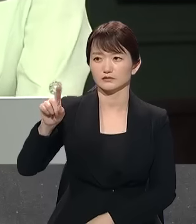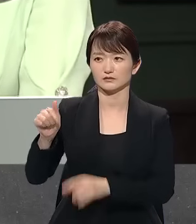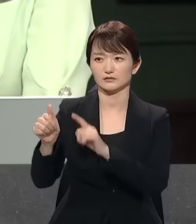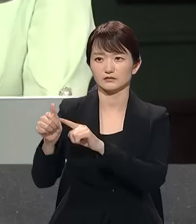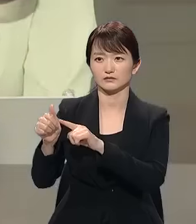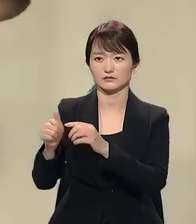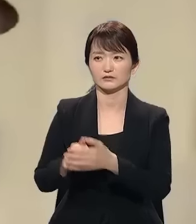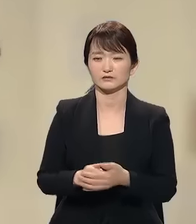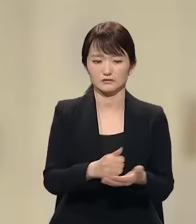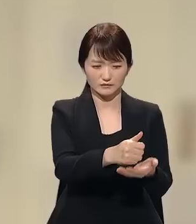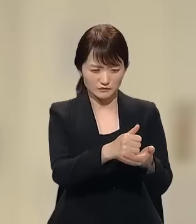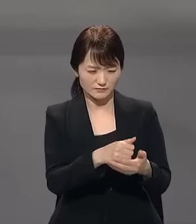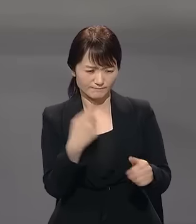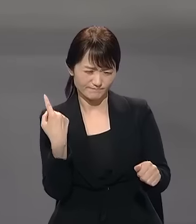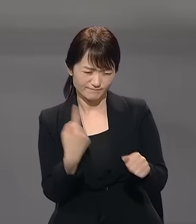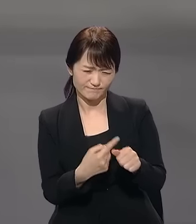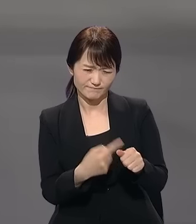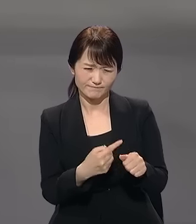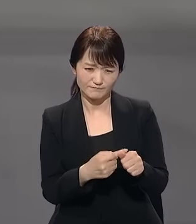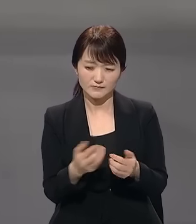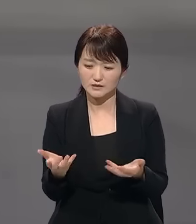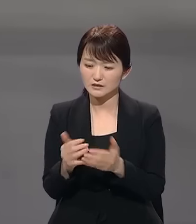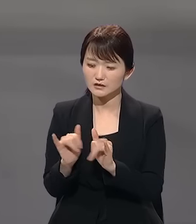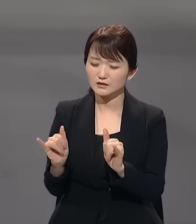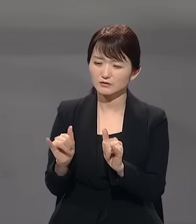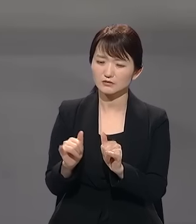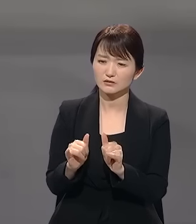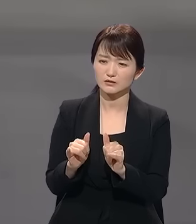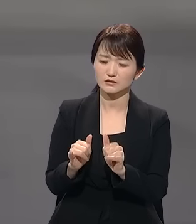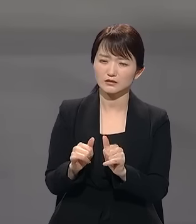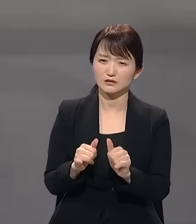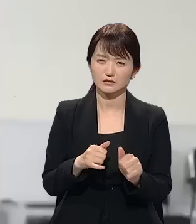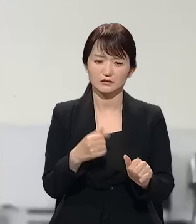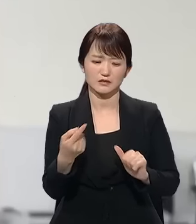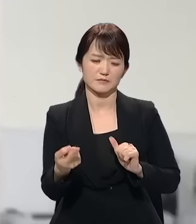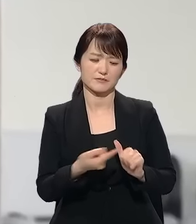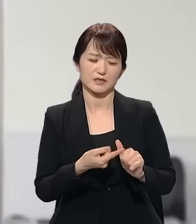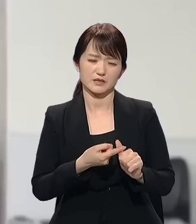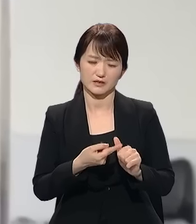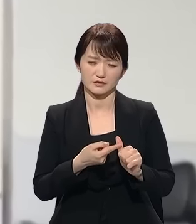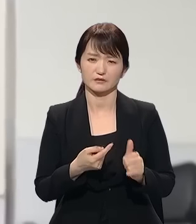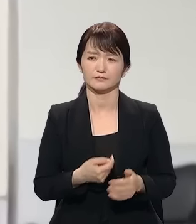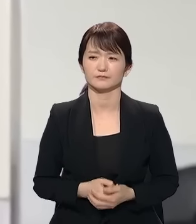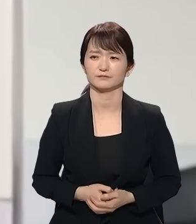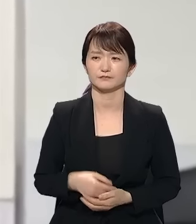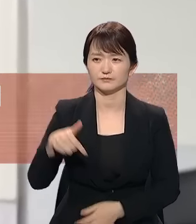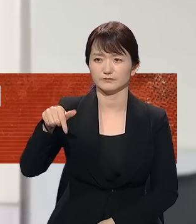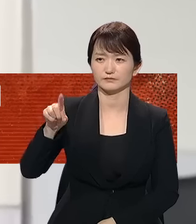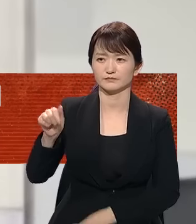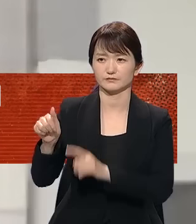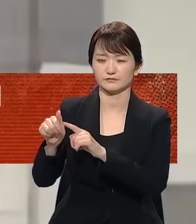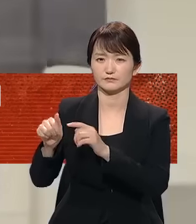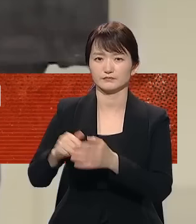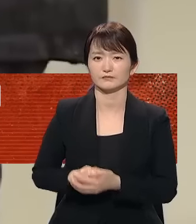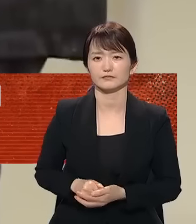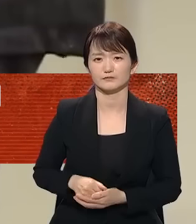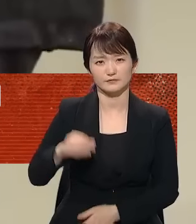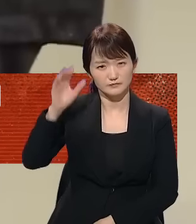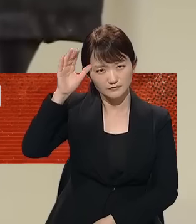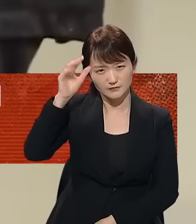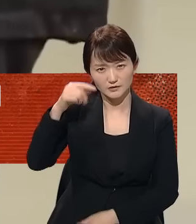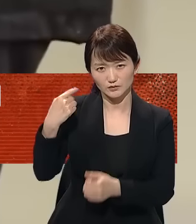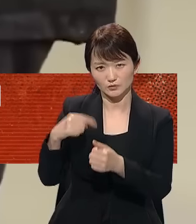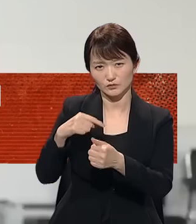씨가 고객들을 욕설로 칭하면서 직원들 앞에서 비난하는 대화를 했다고 합니다. 강영욱 씨 아내는 반려견 교육 패키지 프로그램